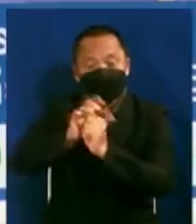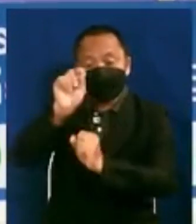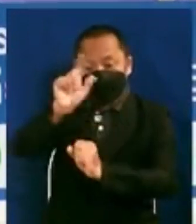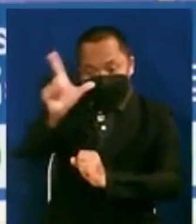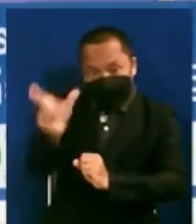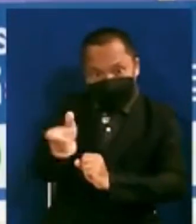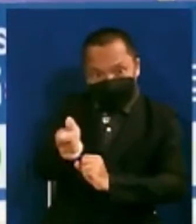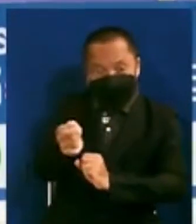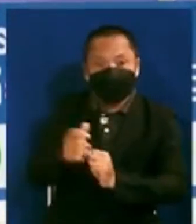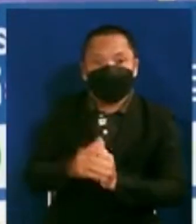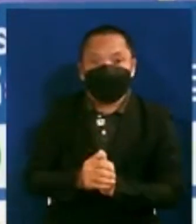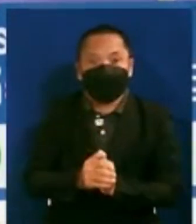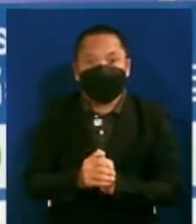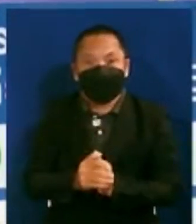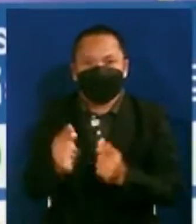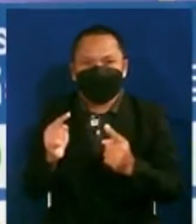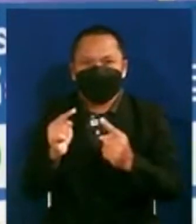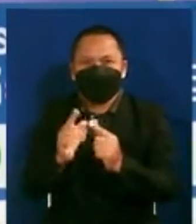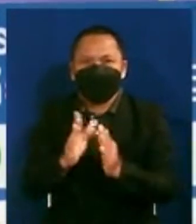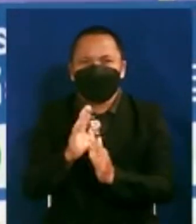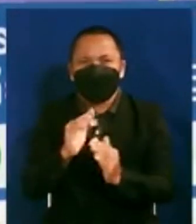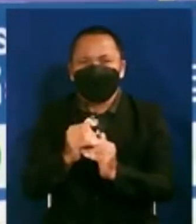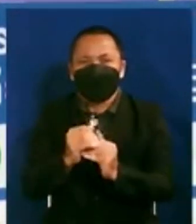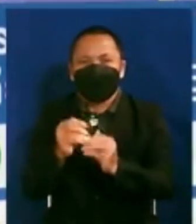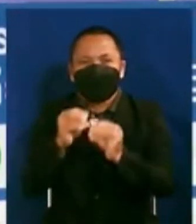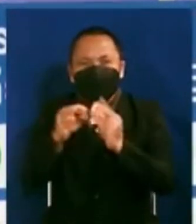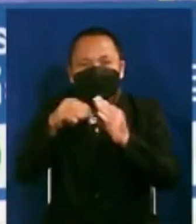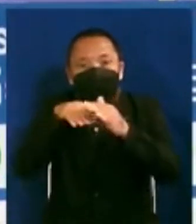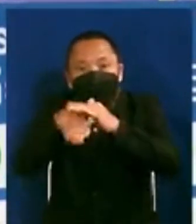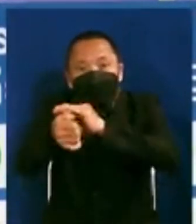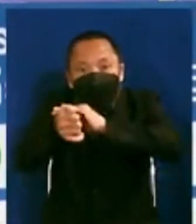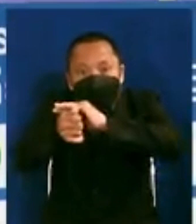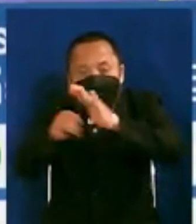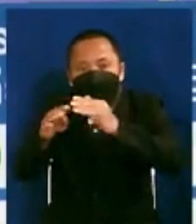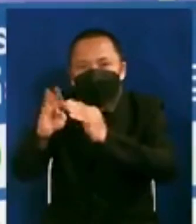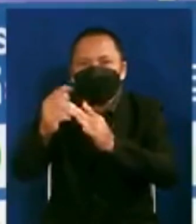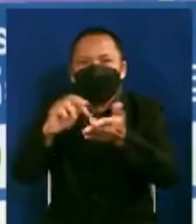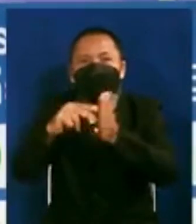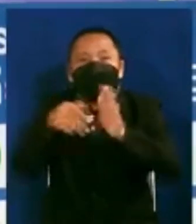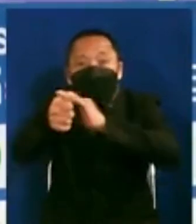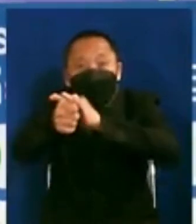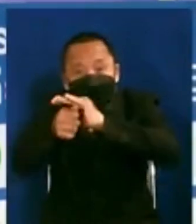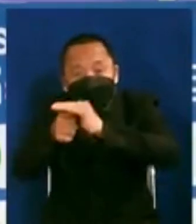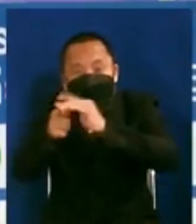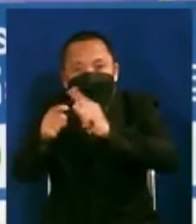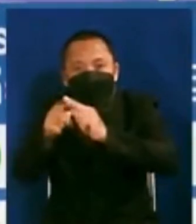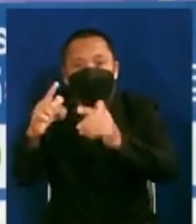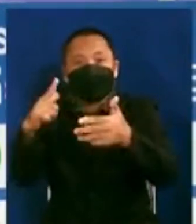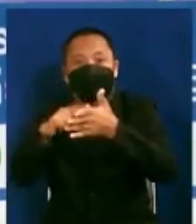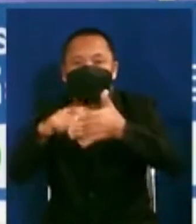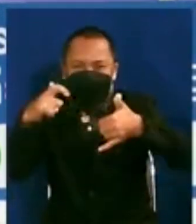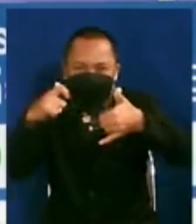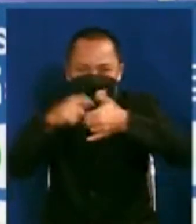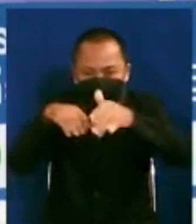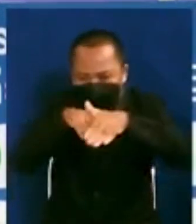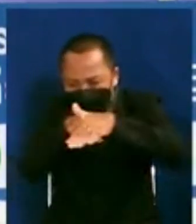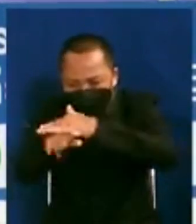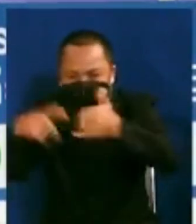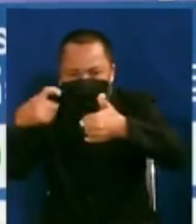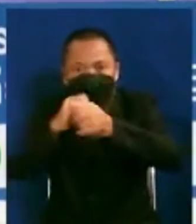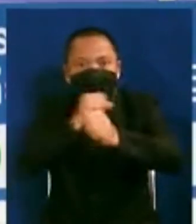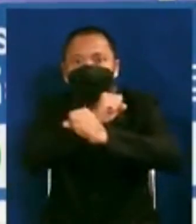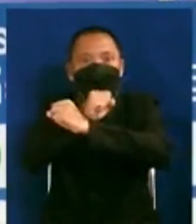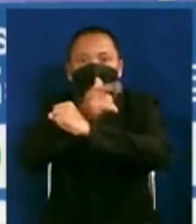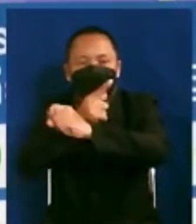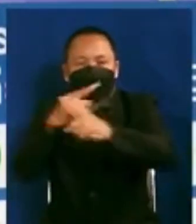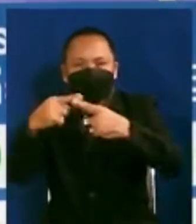ริกาใต้นี้เนี่ยนะครับเป็นสายพันธุ์ที่หลบเลี่ยงหลีกหนีวัคซีนได้เก่งที่สุดท